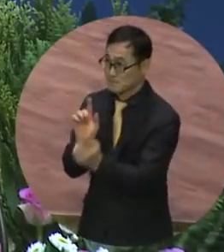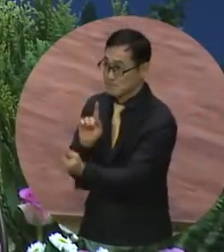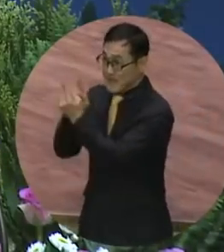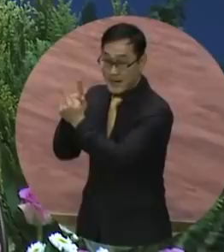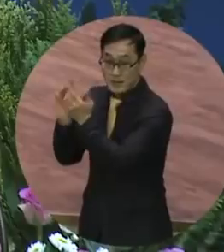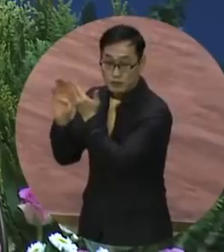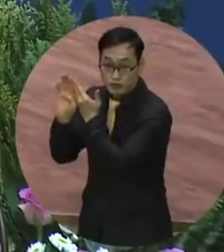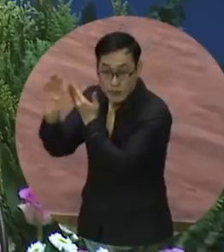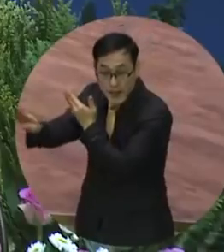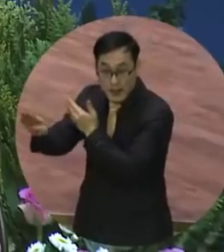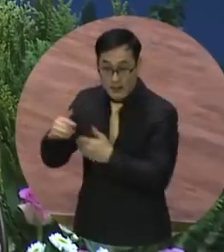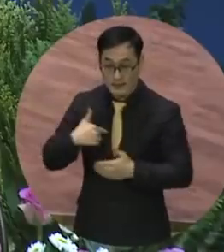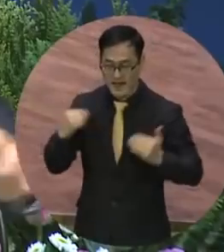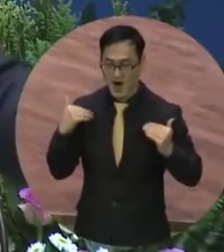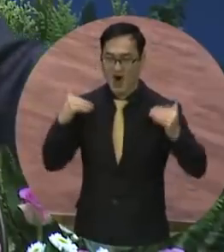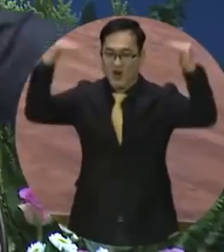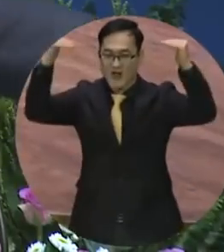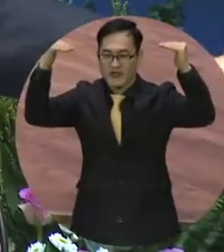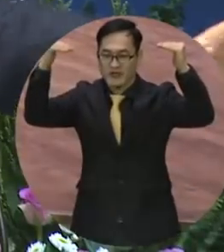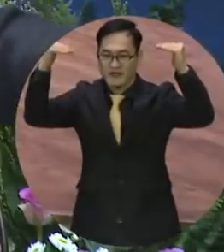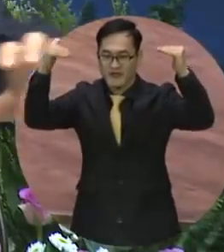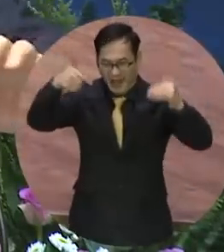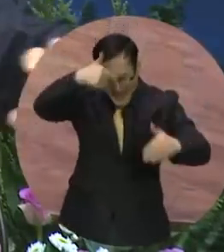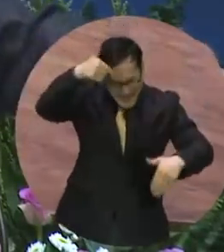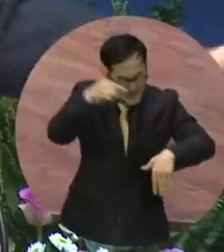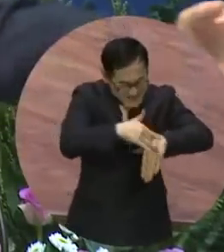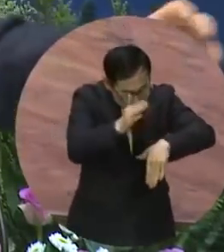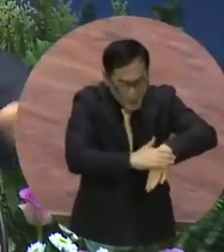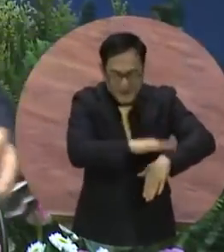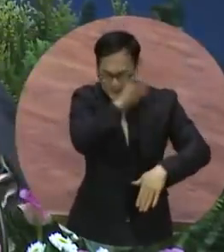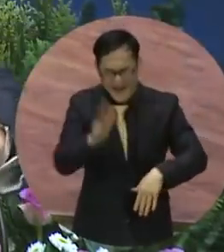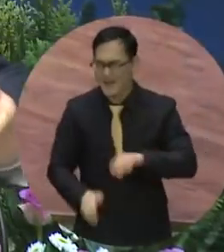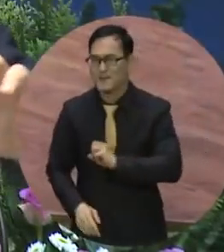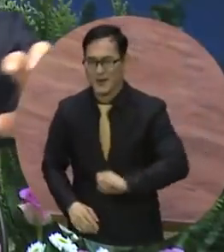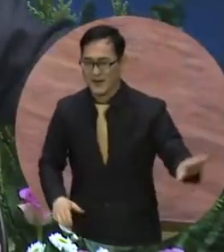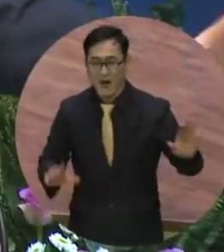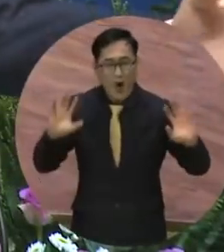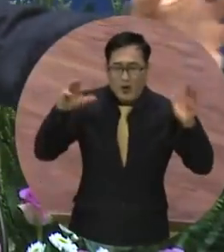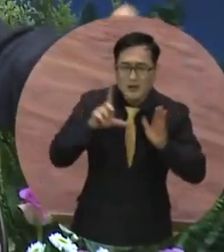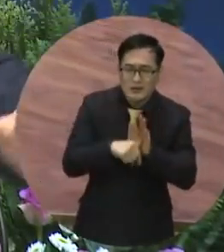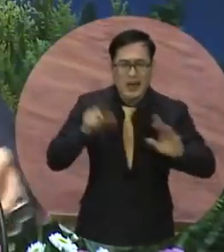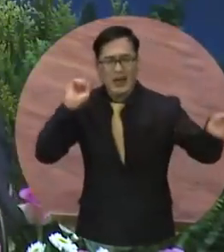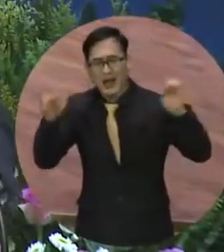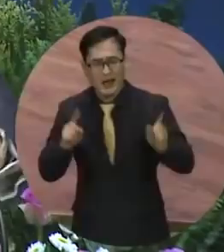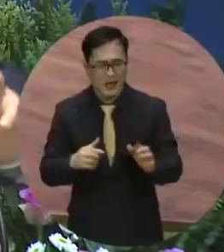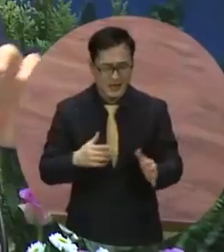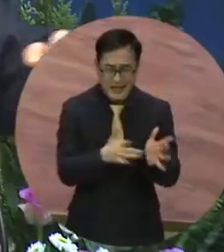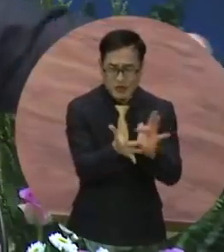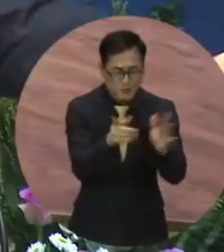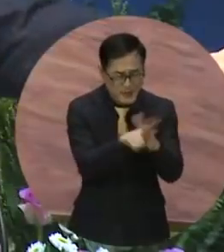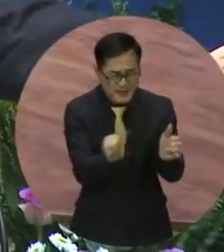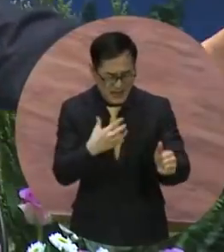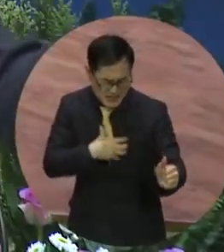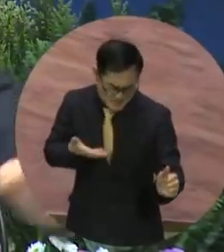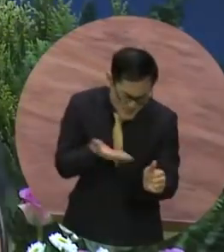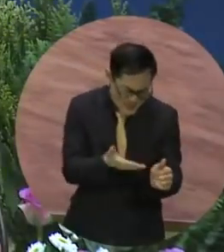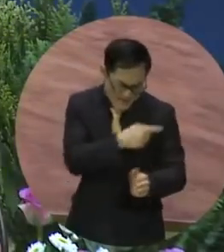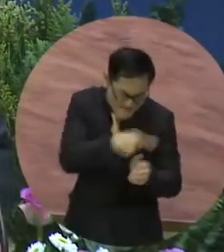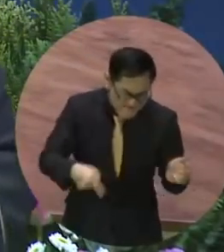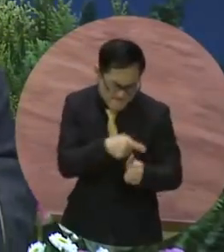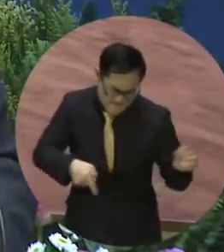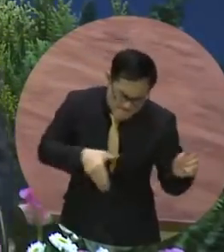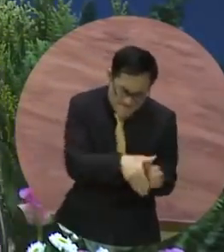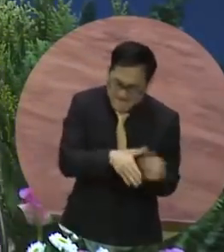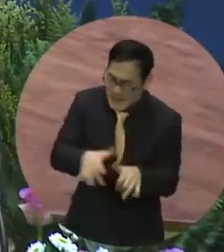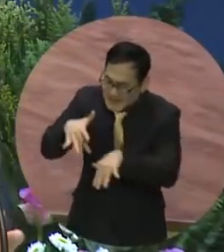그리스도 만난 후에 내 장성한 후에는 어린아이 때 그 어릴 때 뭣도 모르고 막 그렇게 기독교 핍박하고 뭐냐 막 그렇게 사단